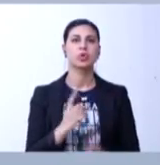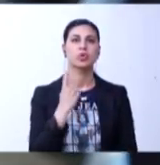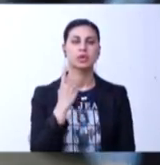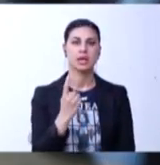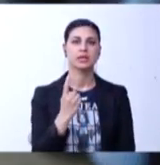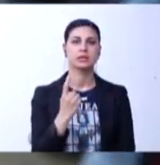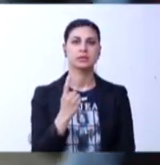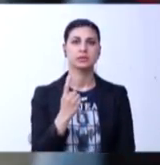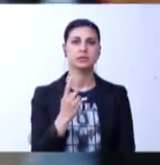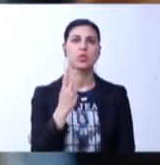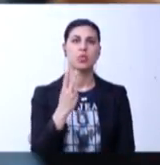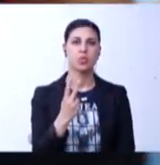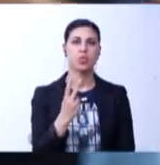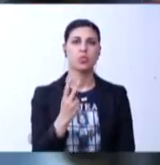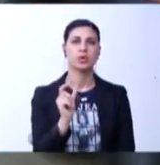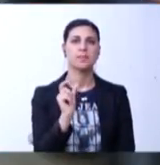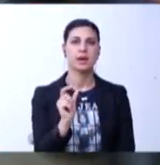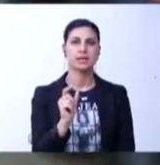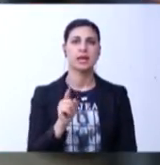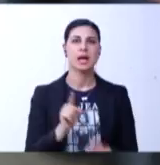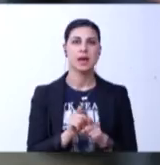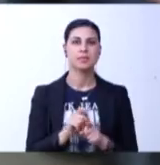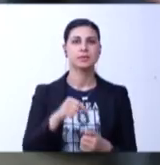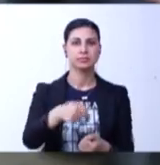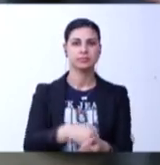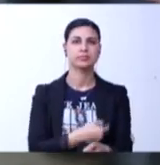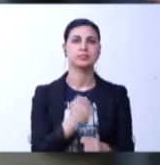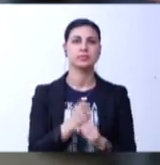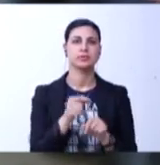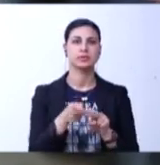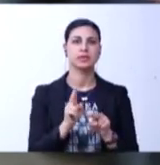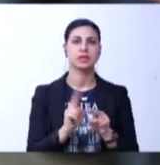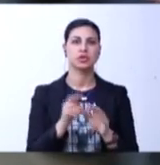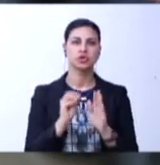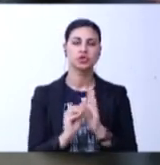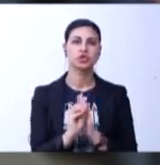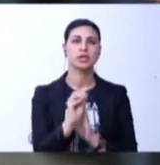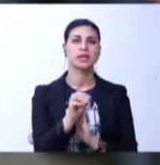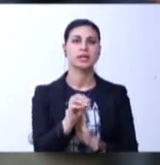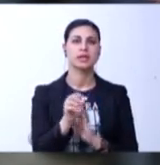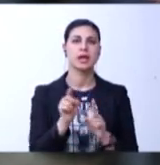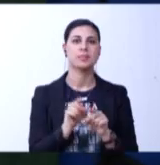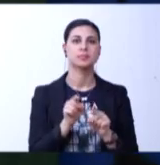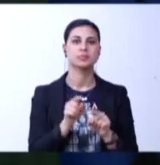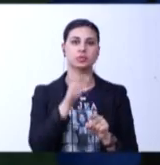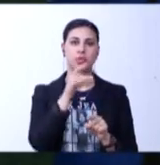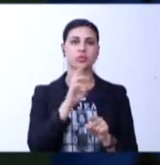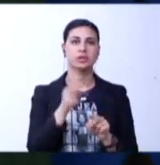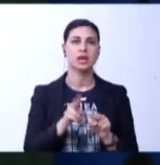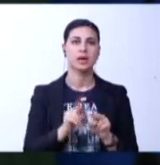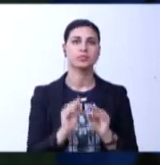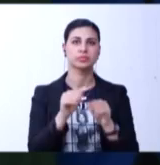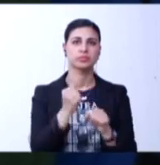ერთი ან ორი პატარა ნაჩხლეტი ბარძაში, საიდანაც ხდება ამ სარკმლის შერტანა, კათეტერის საშუალებით და ამ